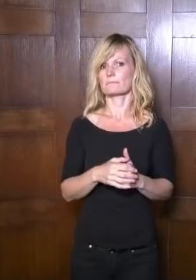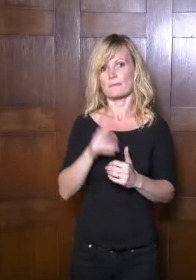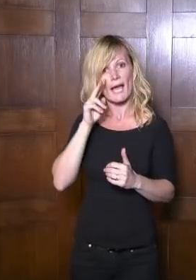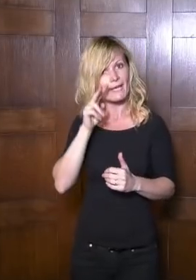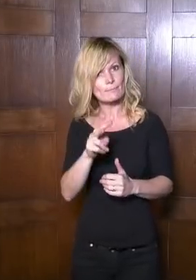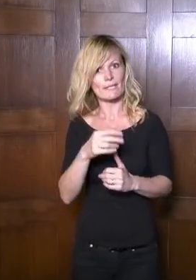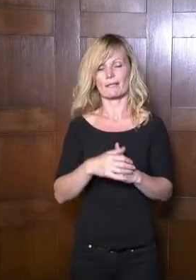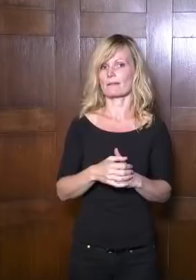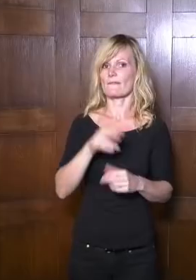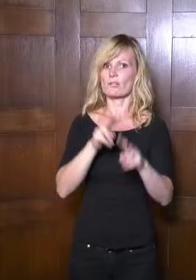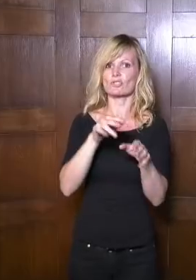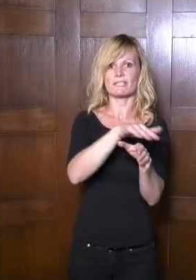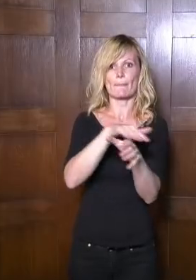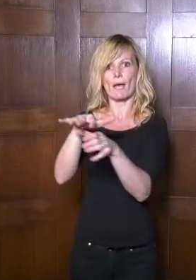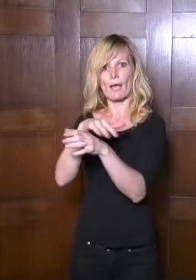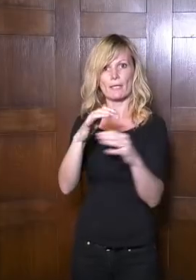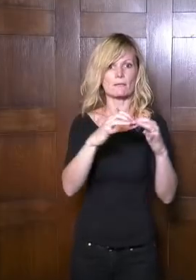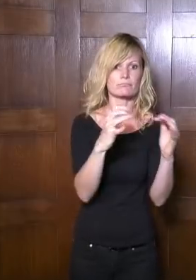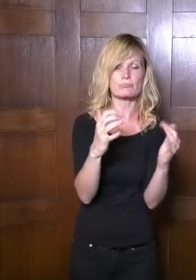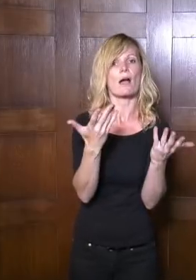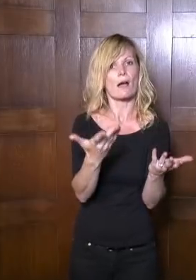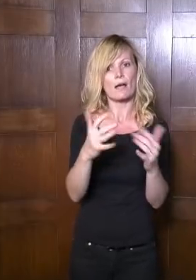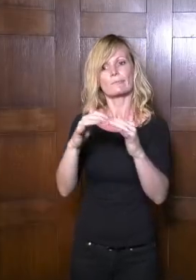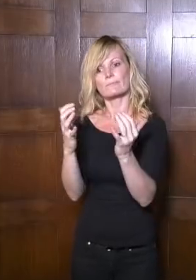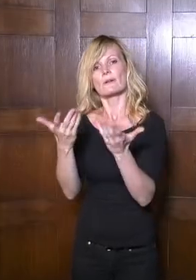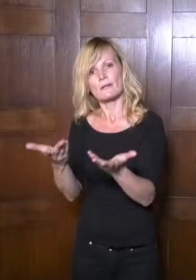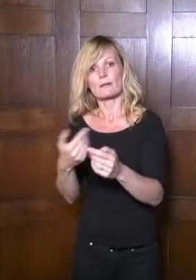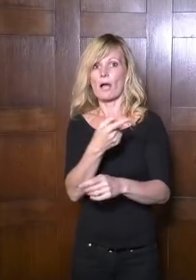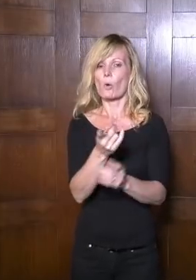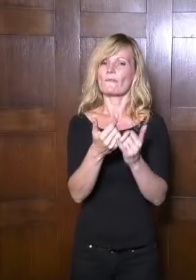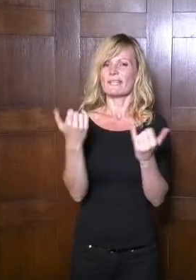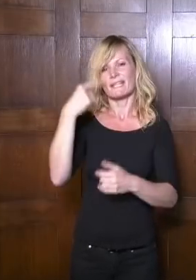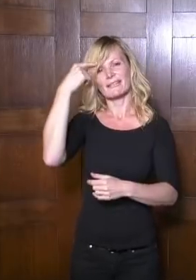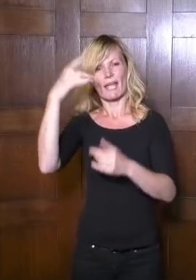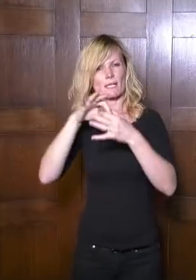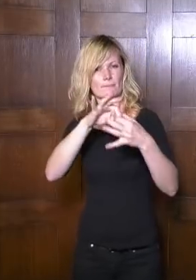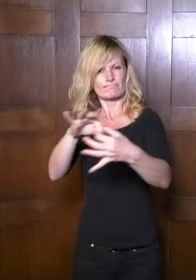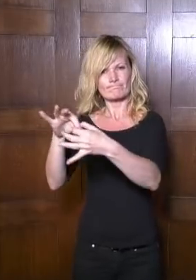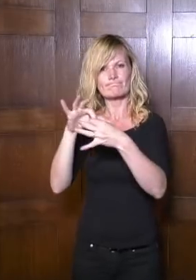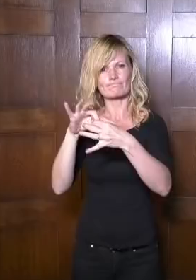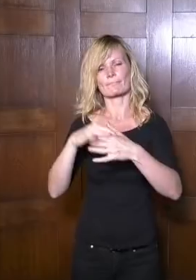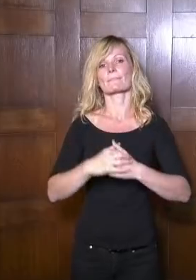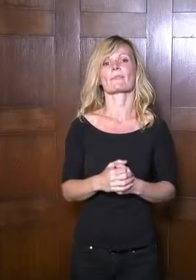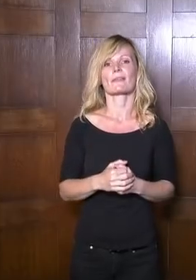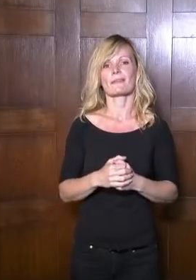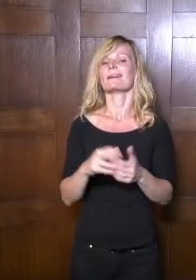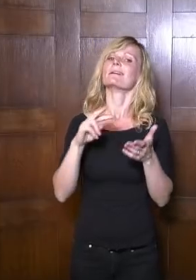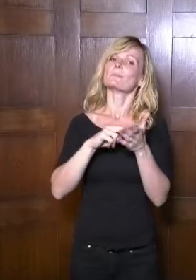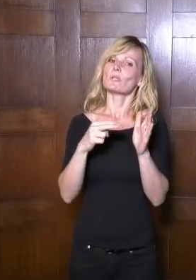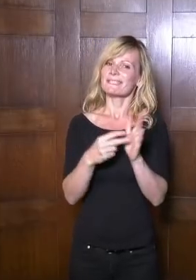die verschiedenen Bereiche und auch Denkweisen. Es ist in der Politik